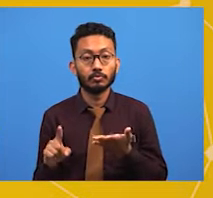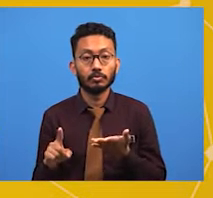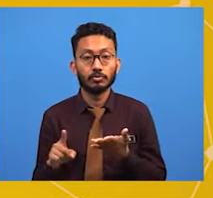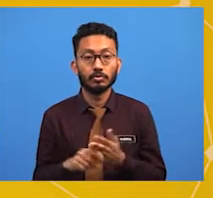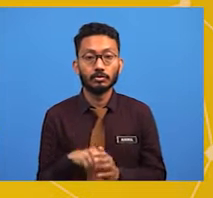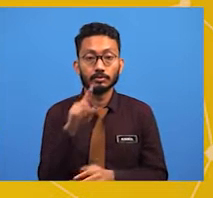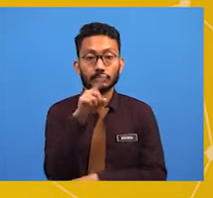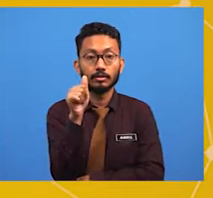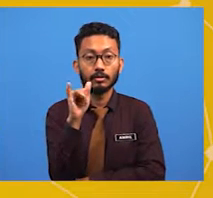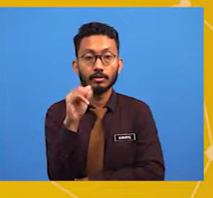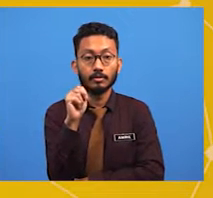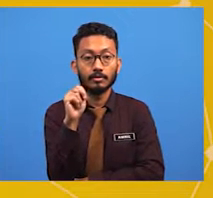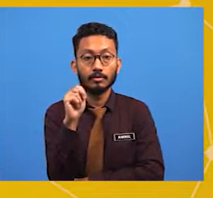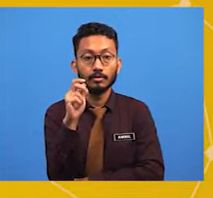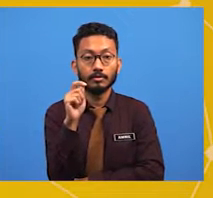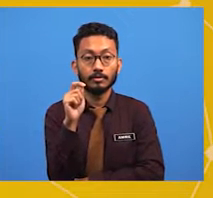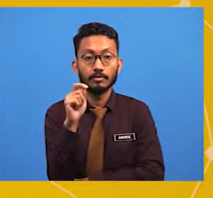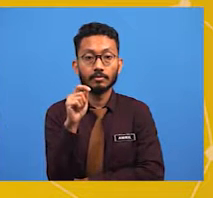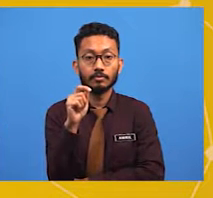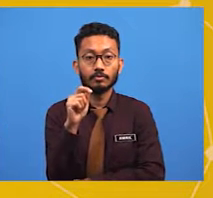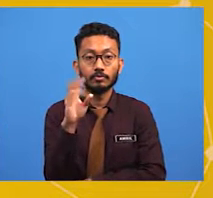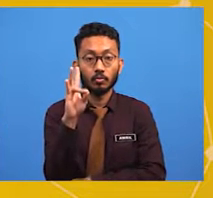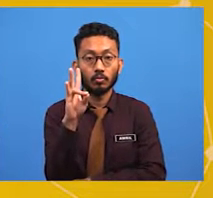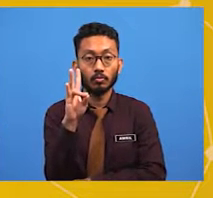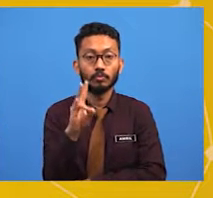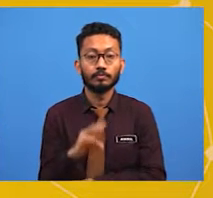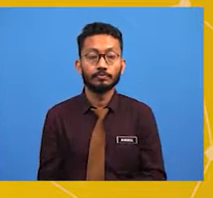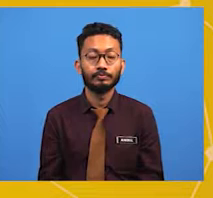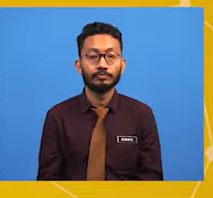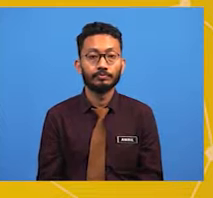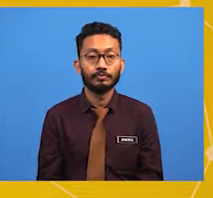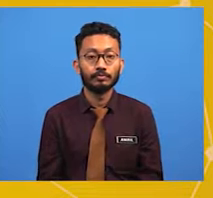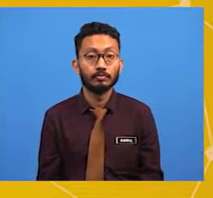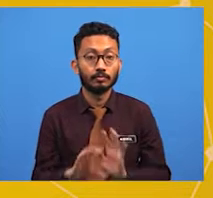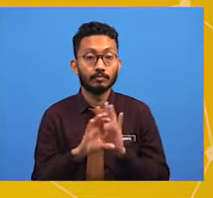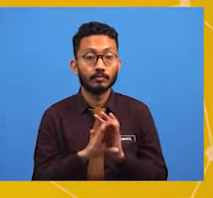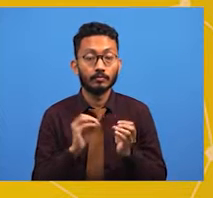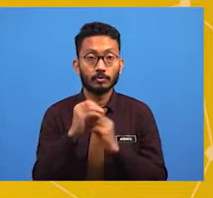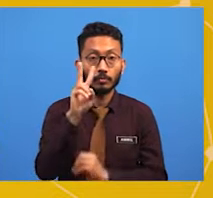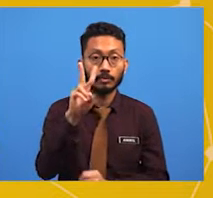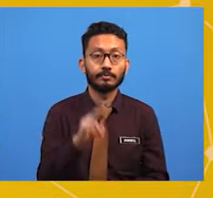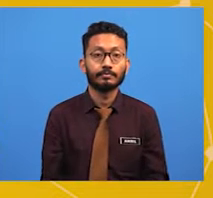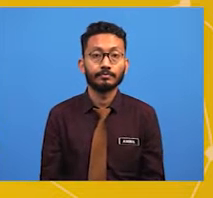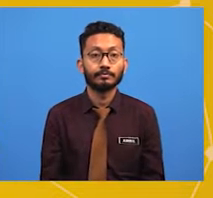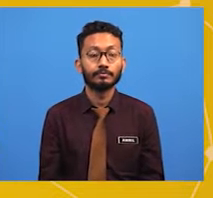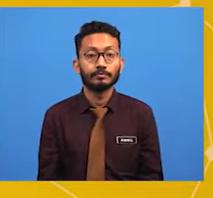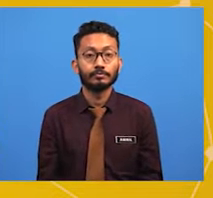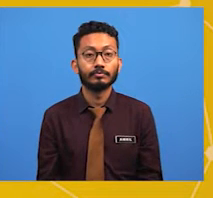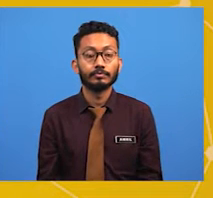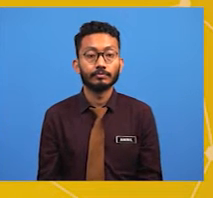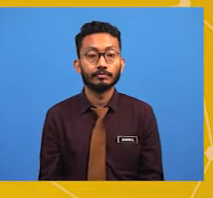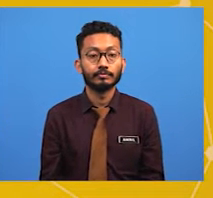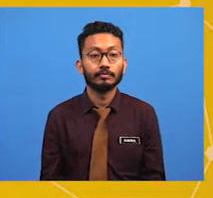dengan INT dalam kurungan 7. Contoh yang kedua pula ialah